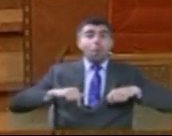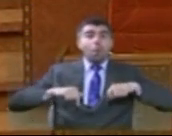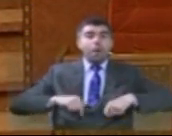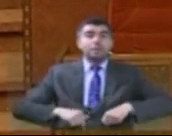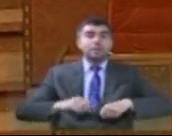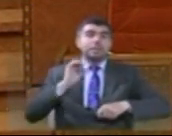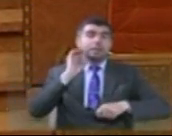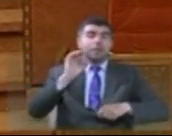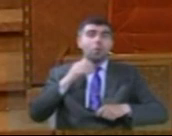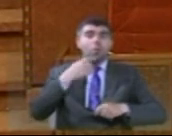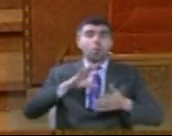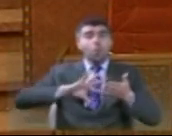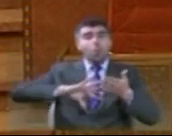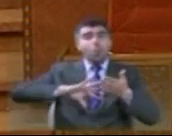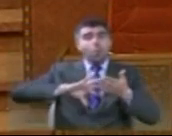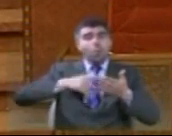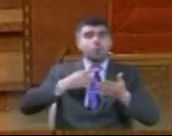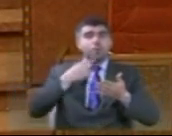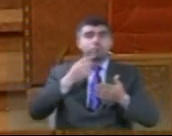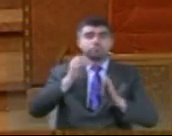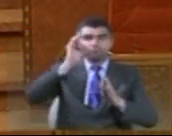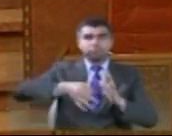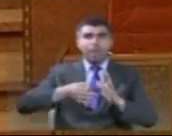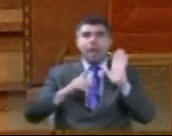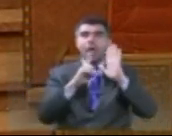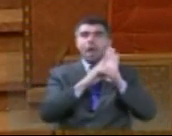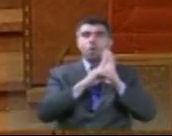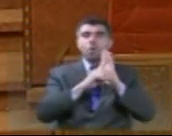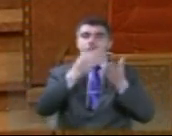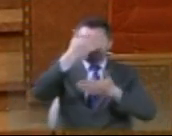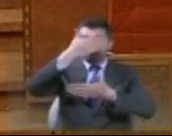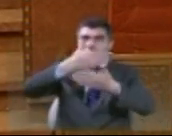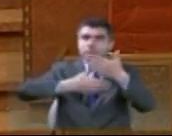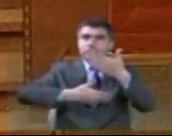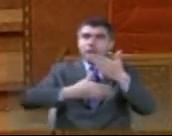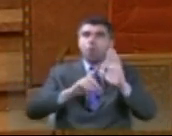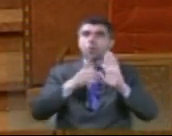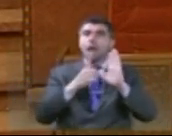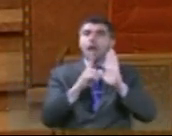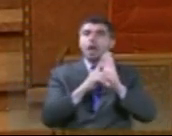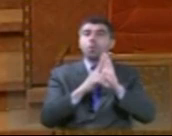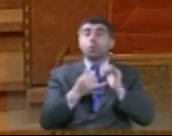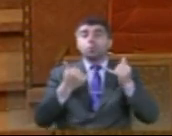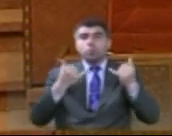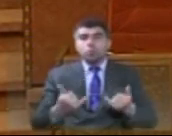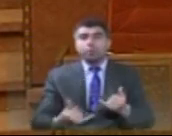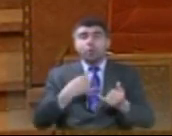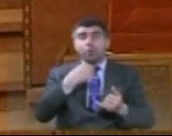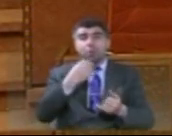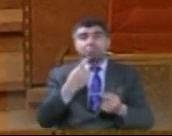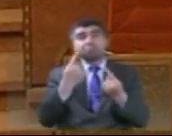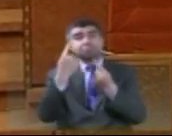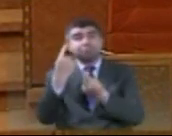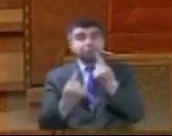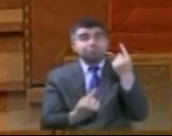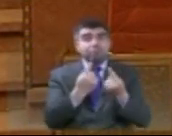والحكامه، الاسعار اللي هي مقننه محدده راها كاينه الجدوله ديالها محدده، ما يمكنش نجيو حنا اليوم ونقرروا ان اننا